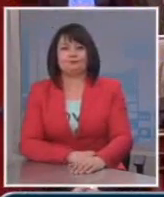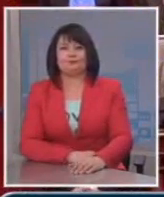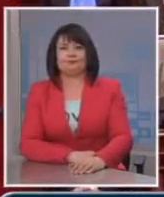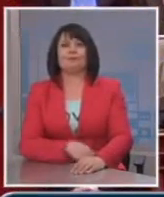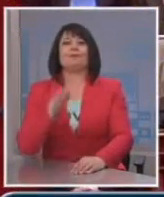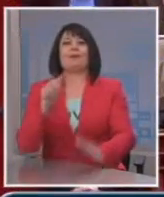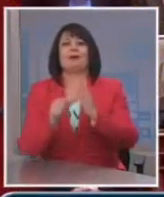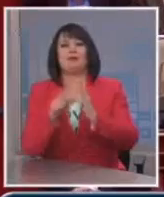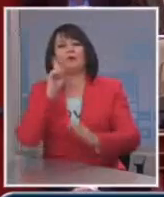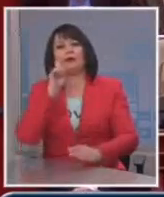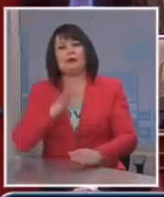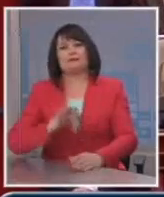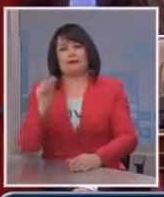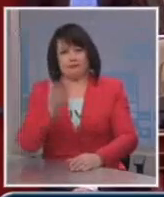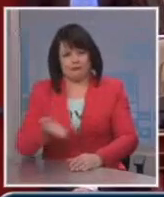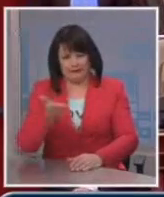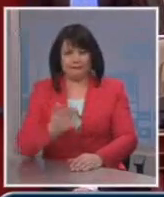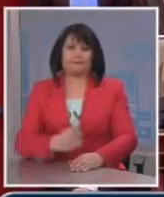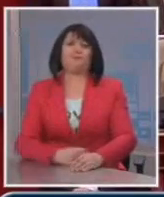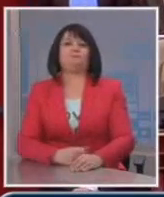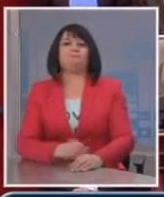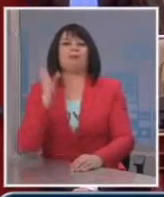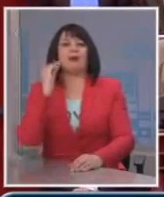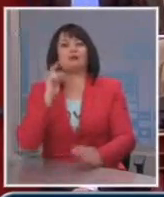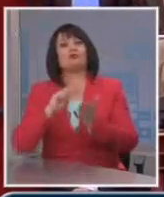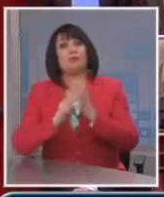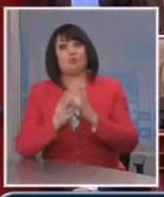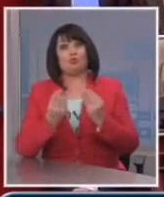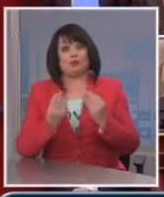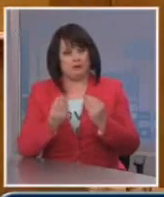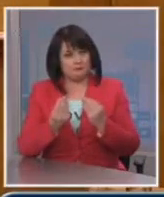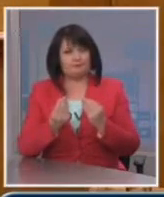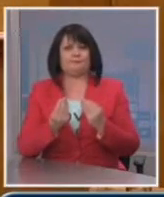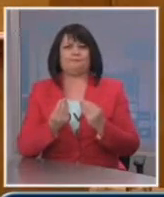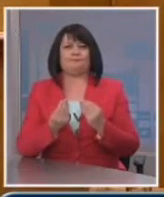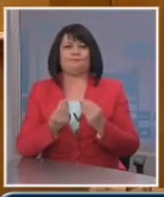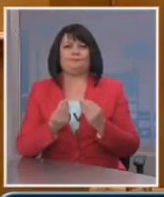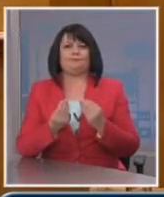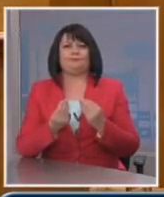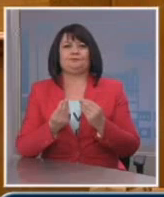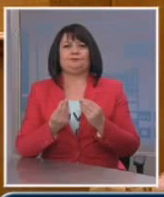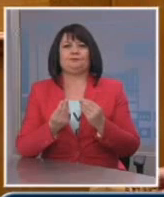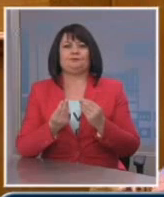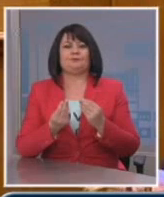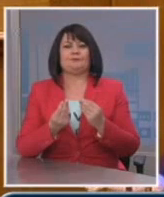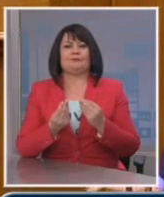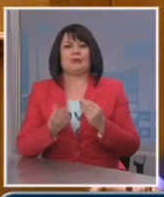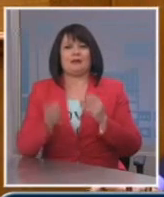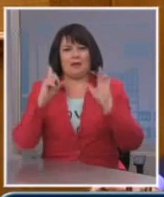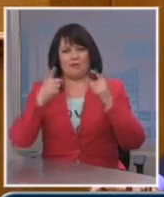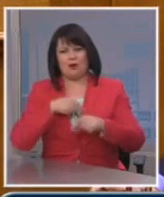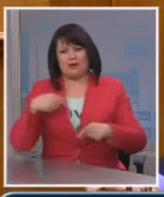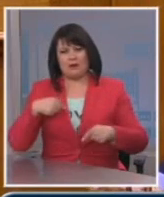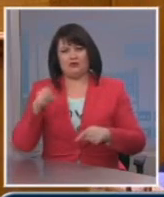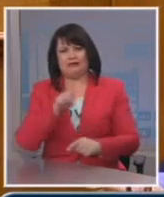Κύριε Πρόεδρε, κυρίες και κύριοι συνάδελφοι, άκουσα με μεγάλη προσοχή την ομιλία του αρχηγού της αξιωματικής